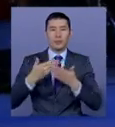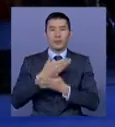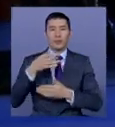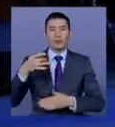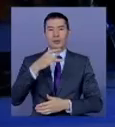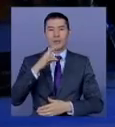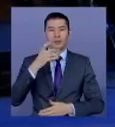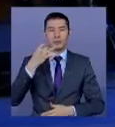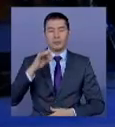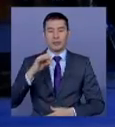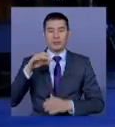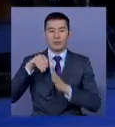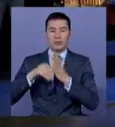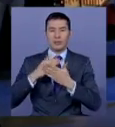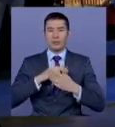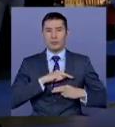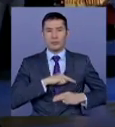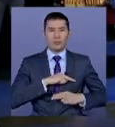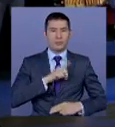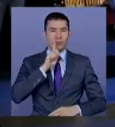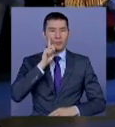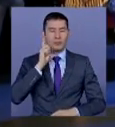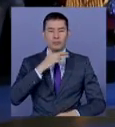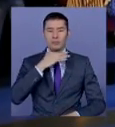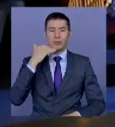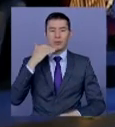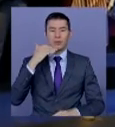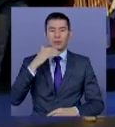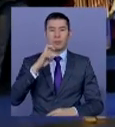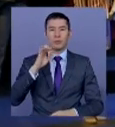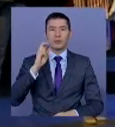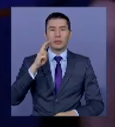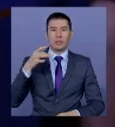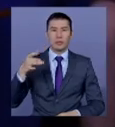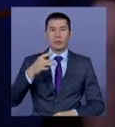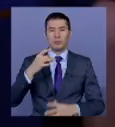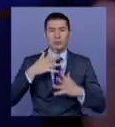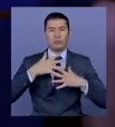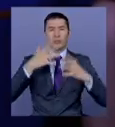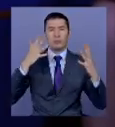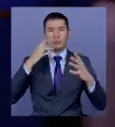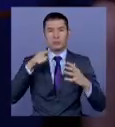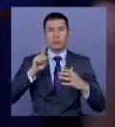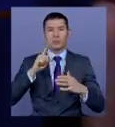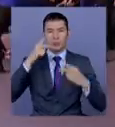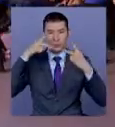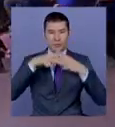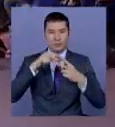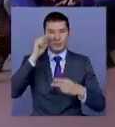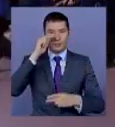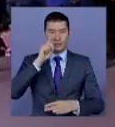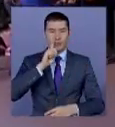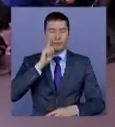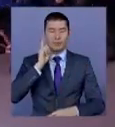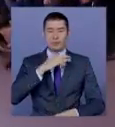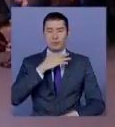сала жастары еңбек етеді. Ал қаладағы ең көп студенттер Бостандық ауданында. Бұлардың барлығы Алматының дамуы мен елдің өркендеуіне